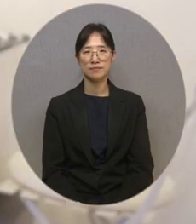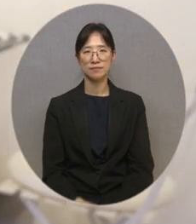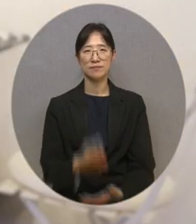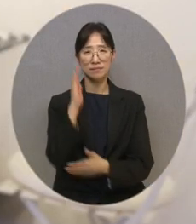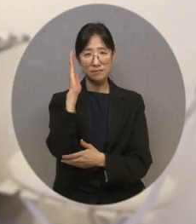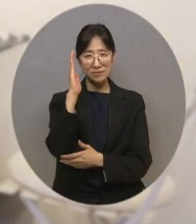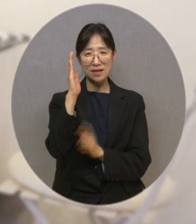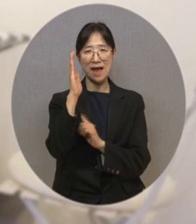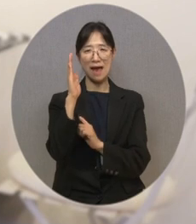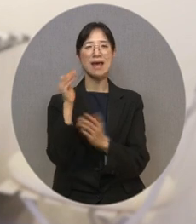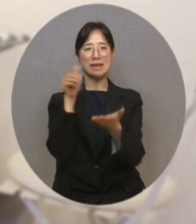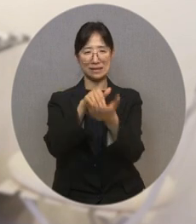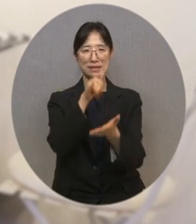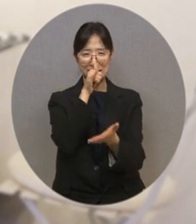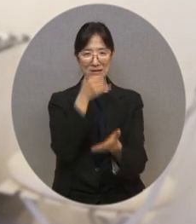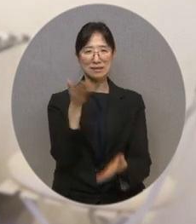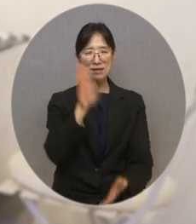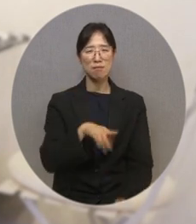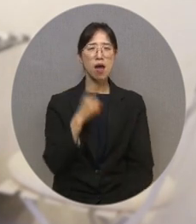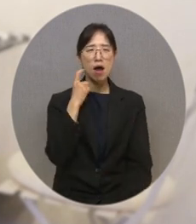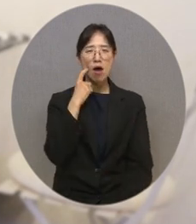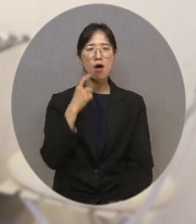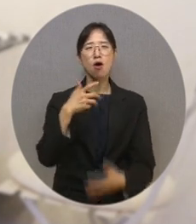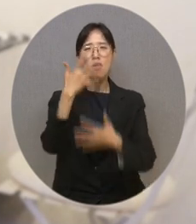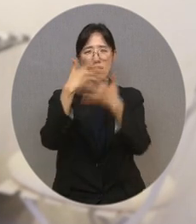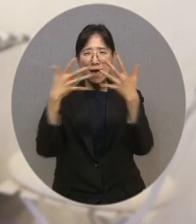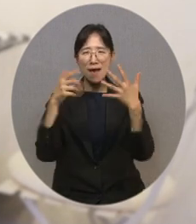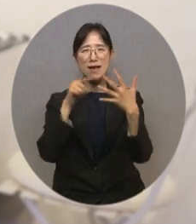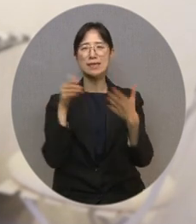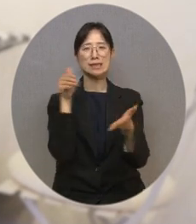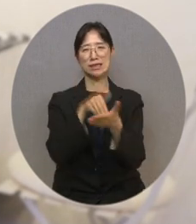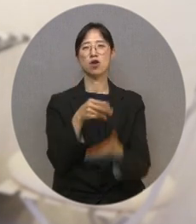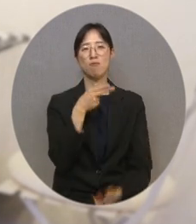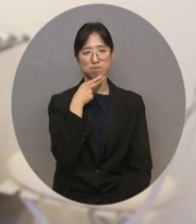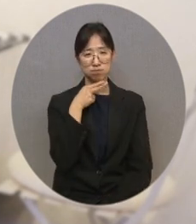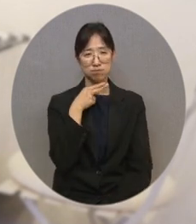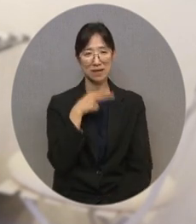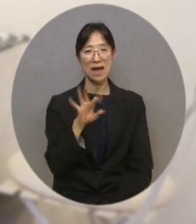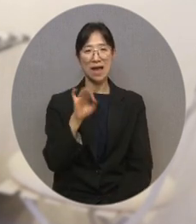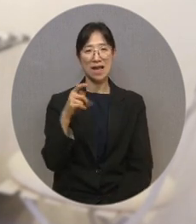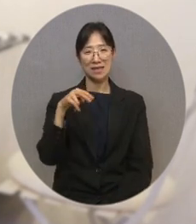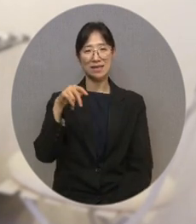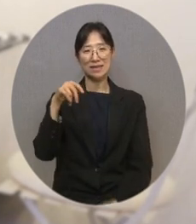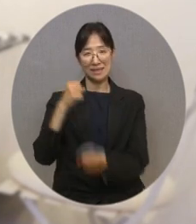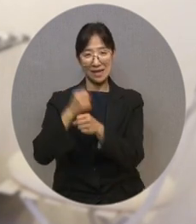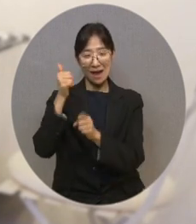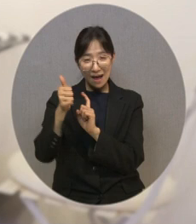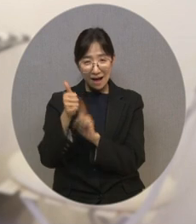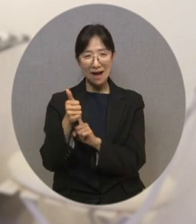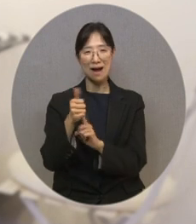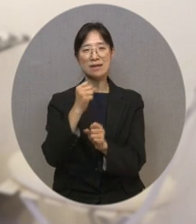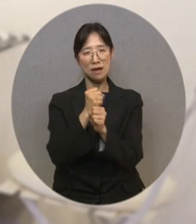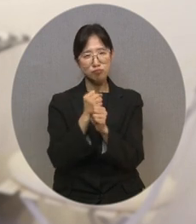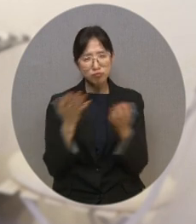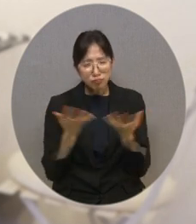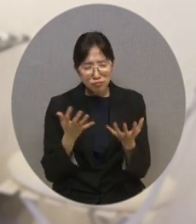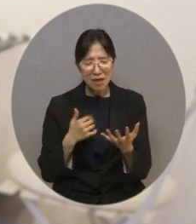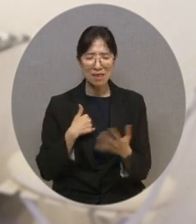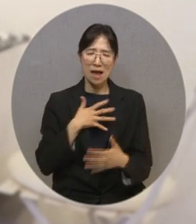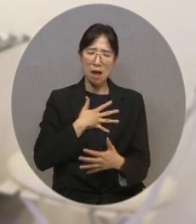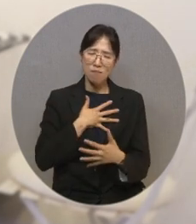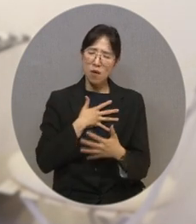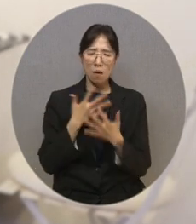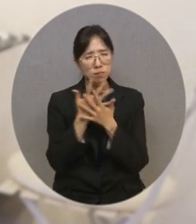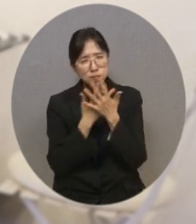서사에는 끝이 있으나 허상에는 끝이 없다. 안순현 작가는 작품 작업을 통해 희미했던 감정을